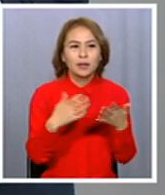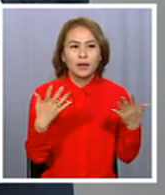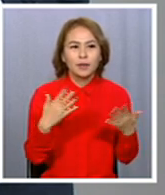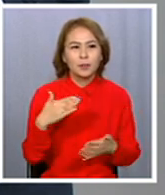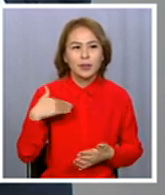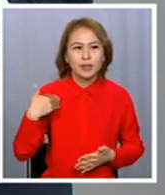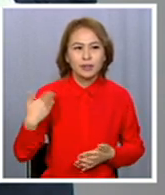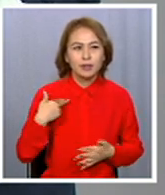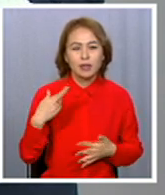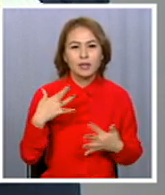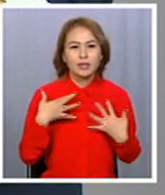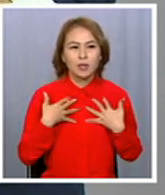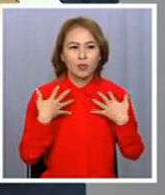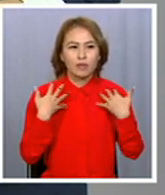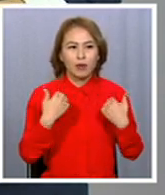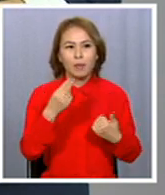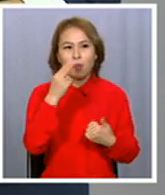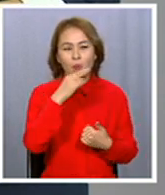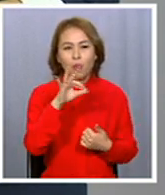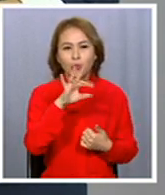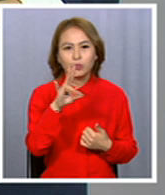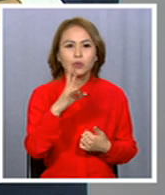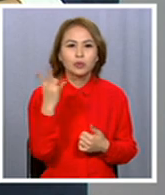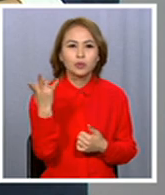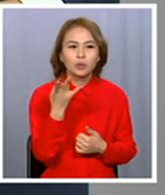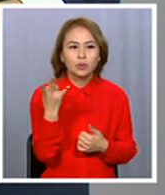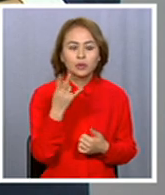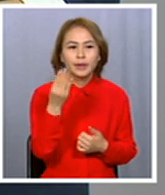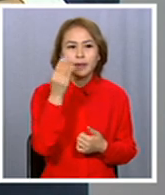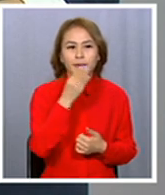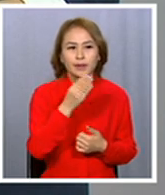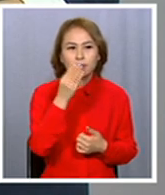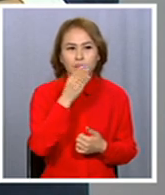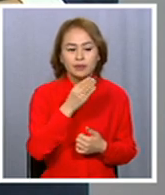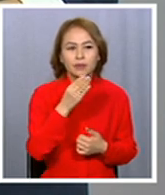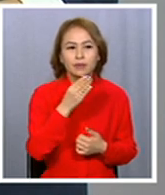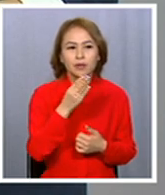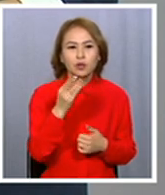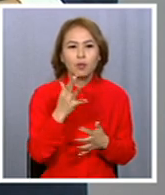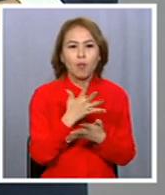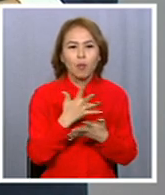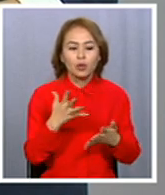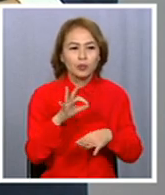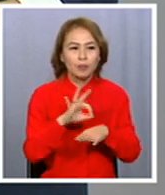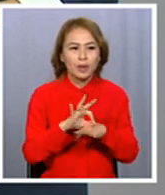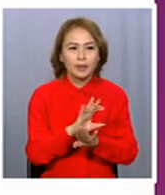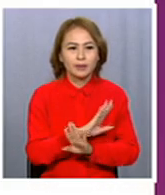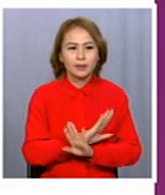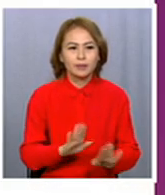полезные для здоровья продукты он должен есть, чтобы больше не болеть.